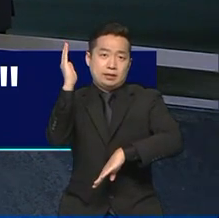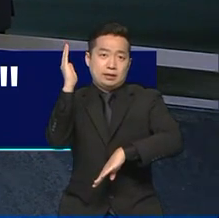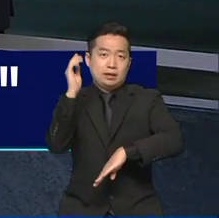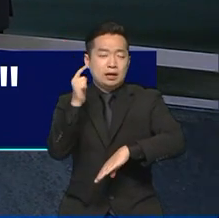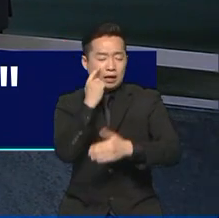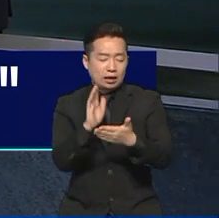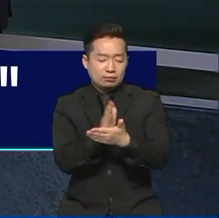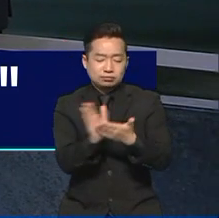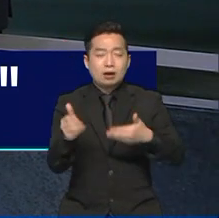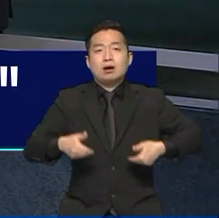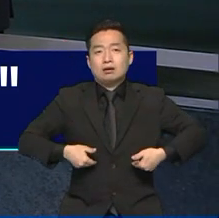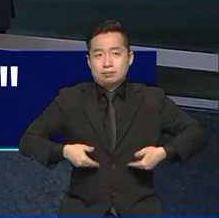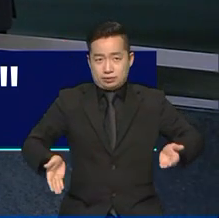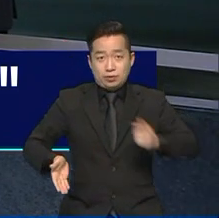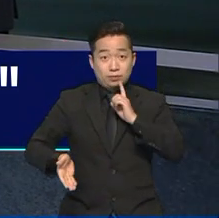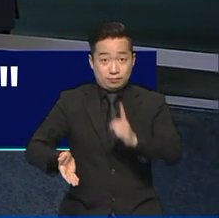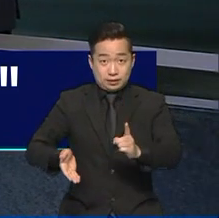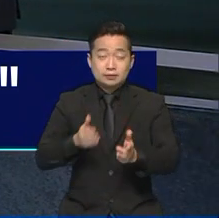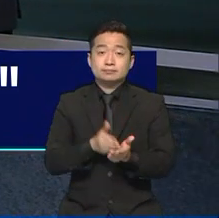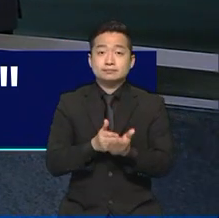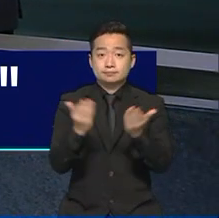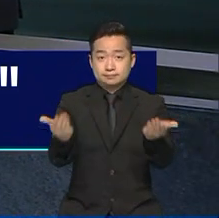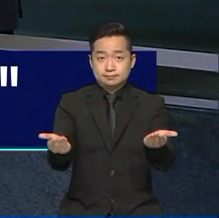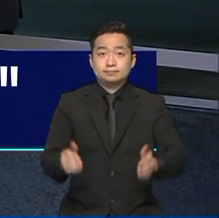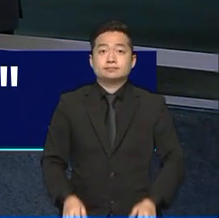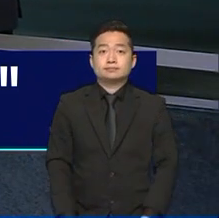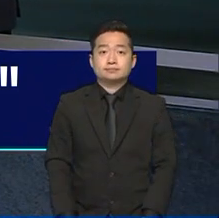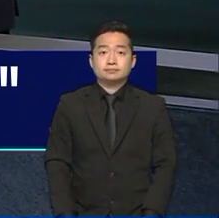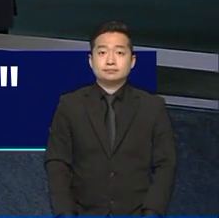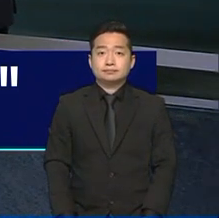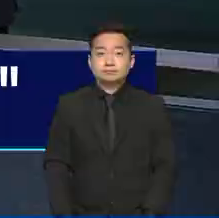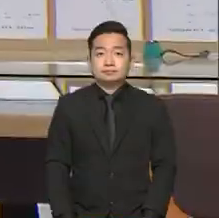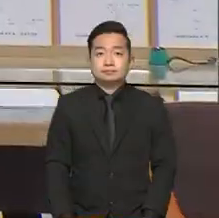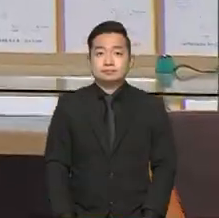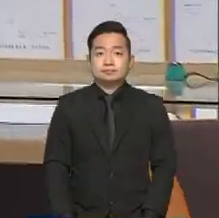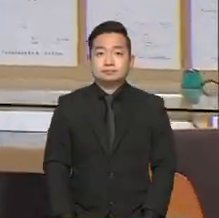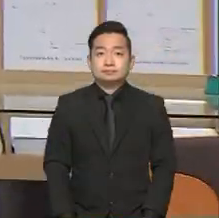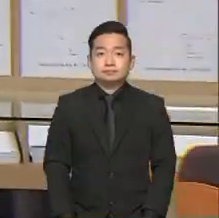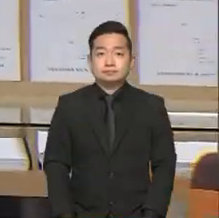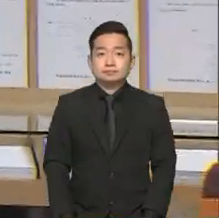대상이 아니라고 봤습니다. 오늘 첫 소식 강청환 기자입니다.